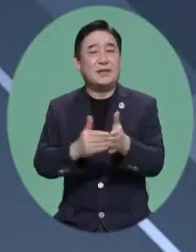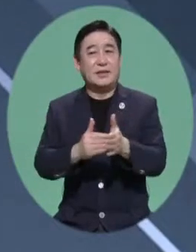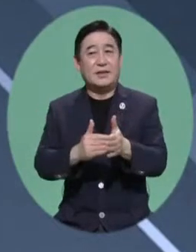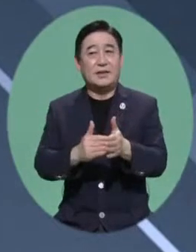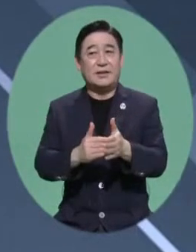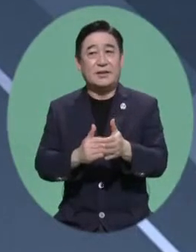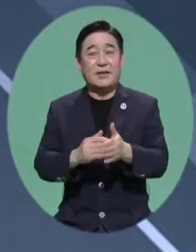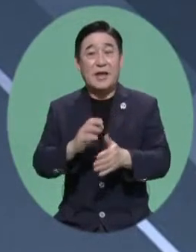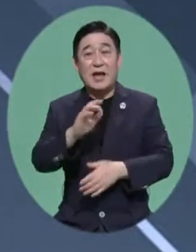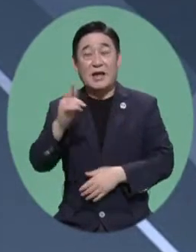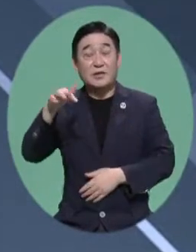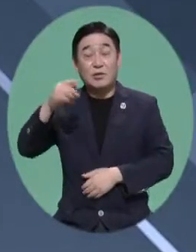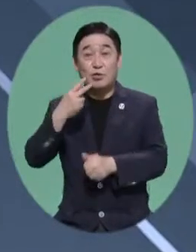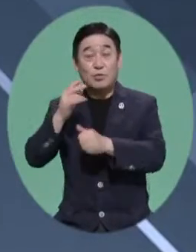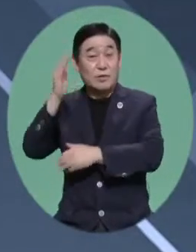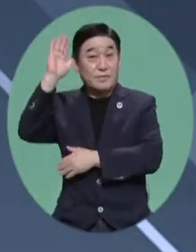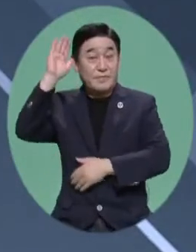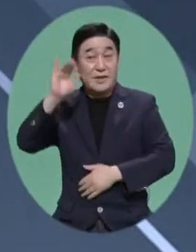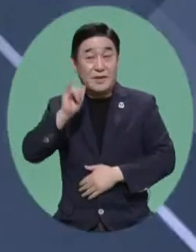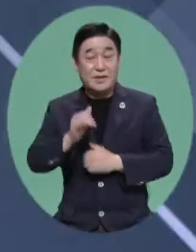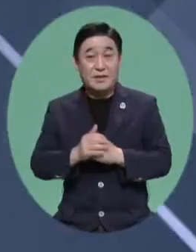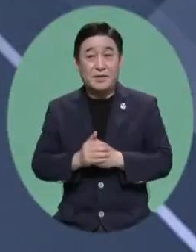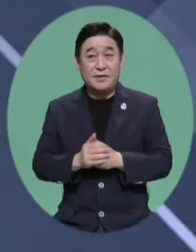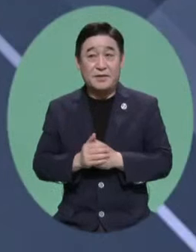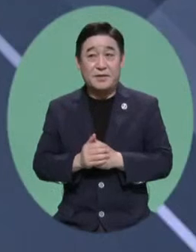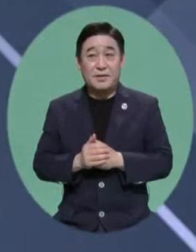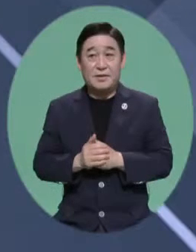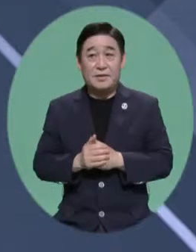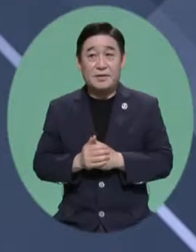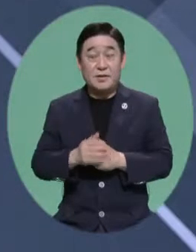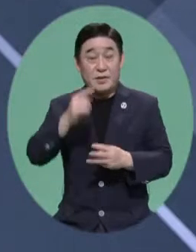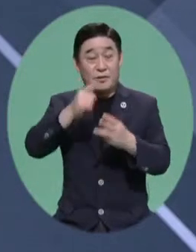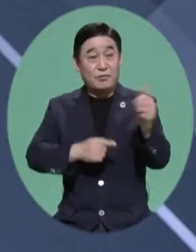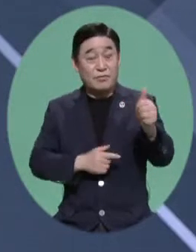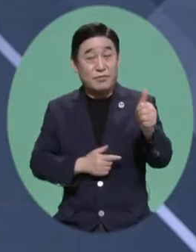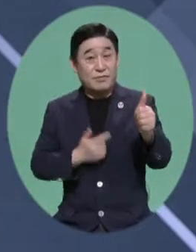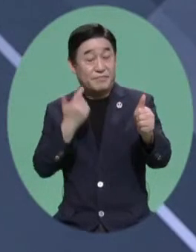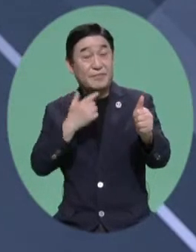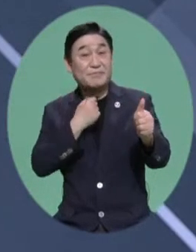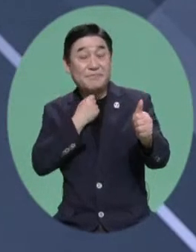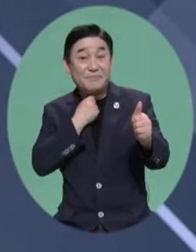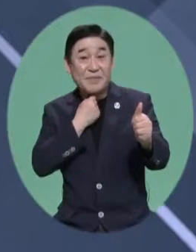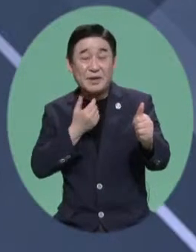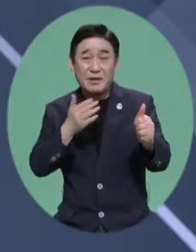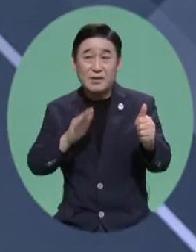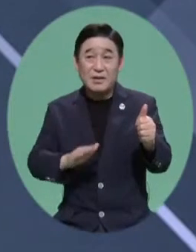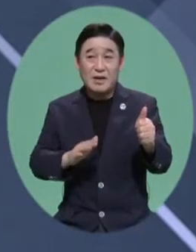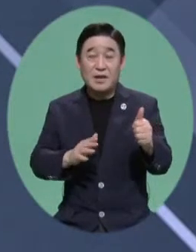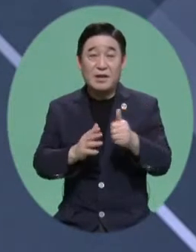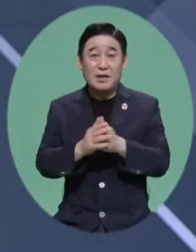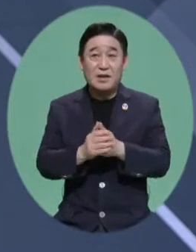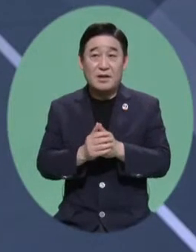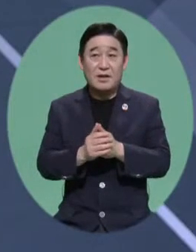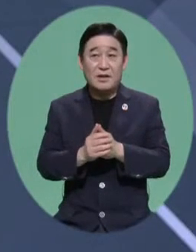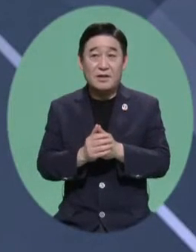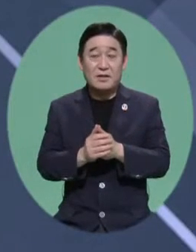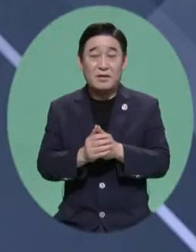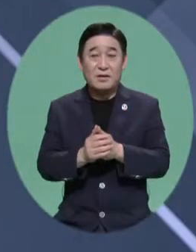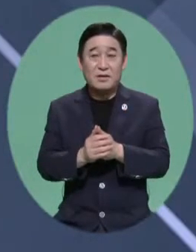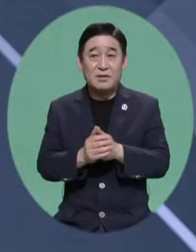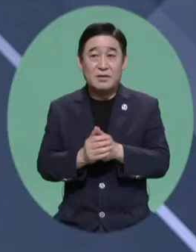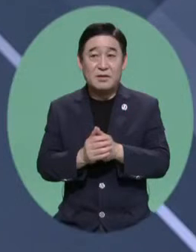요소 한철수 고 발언권 신청 하셨네요 예 사실 유능 업계 물어 보려고 했습니다만 일단 뭐